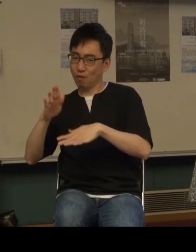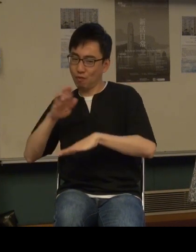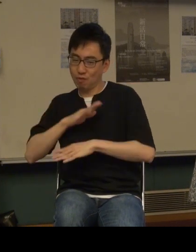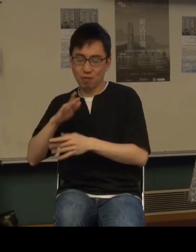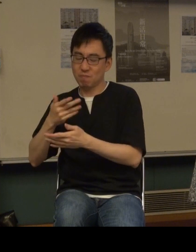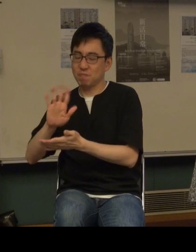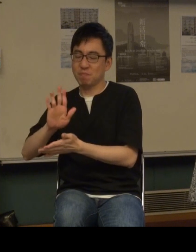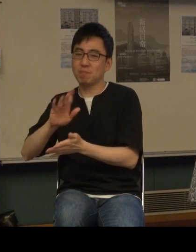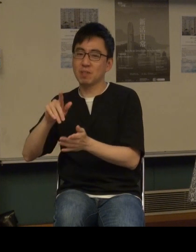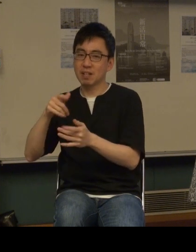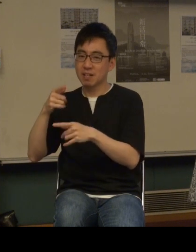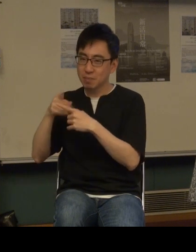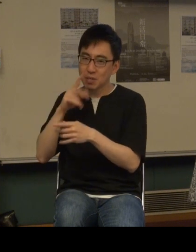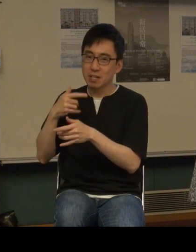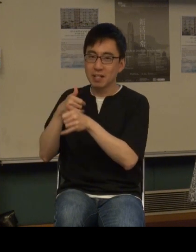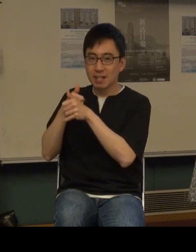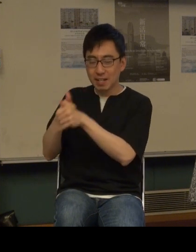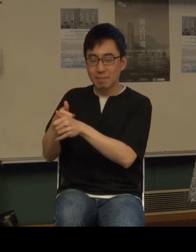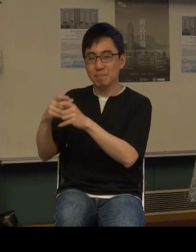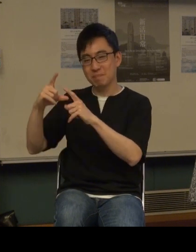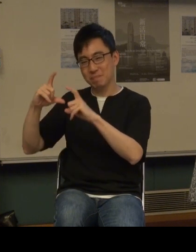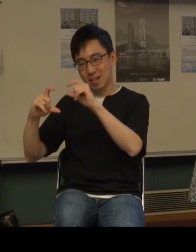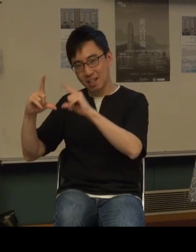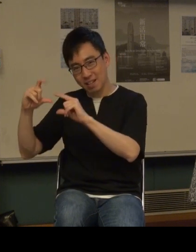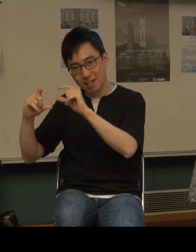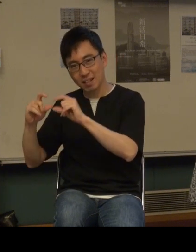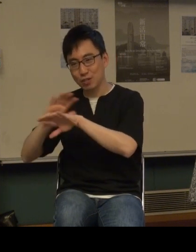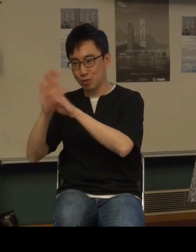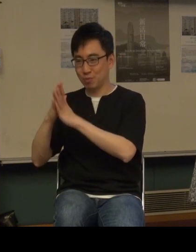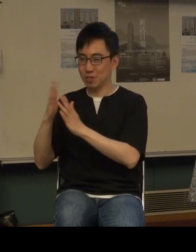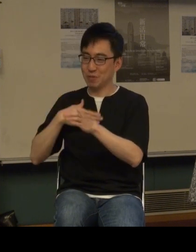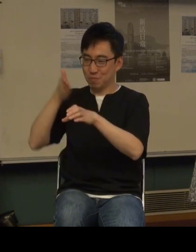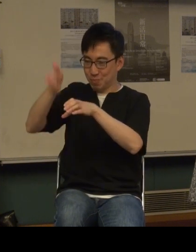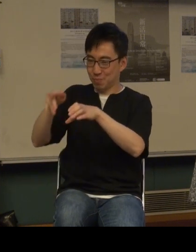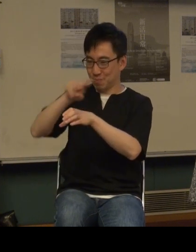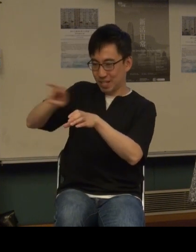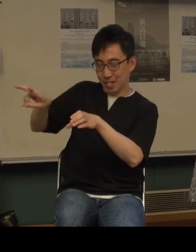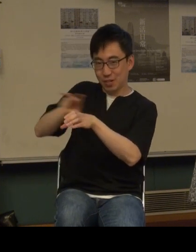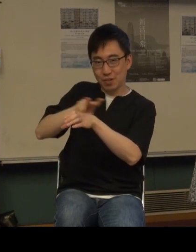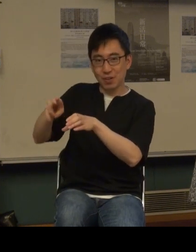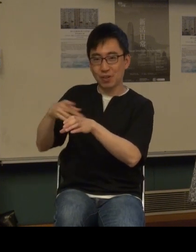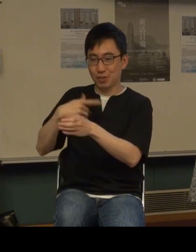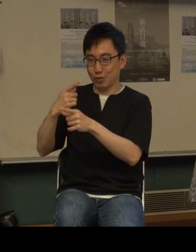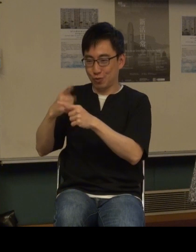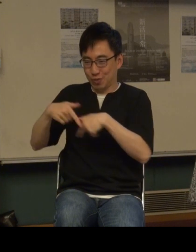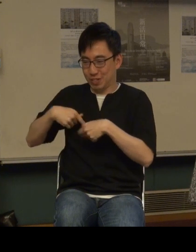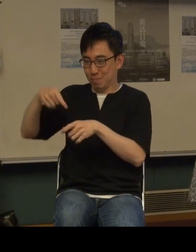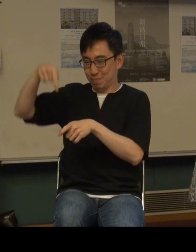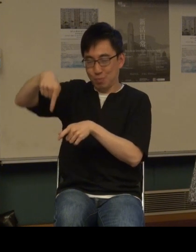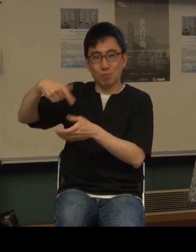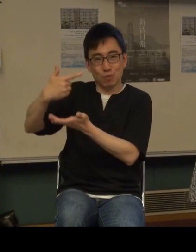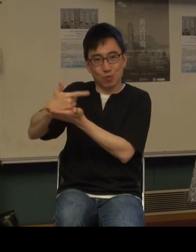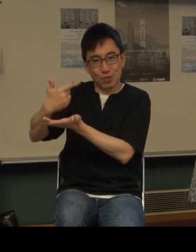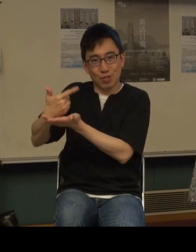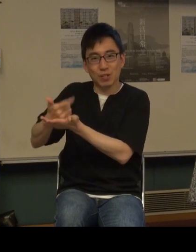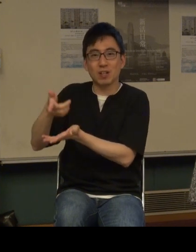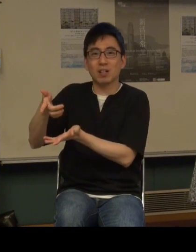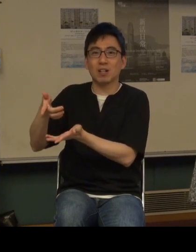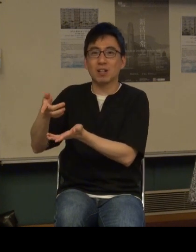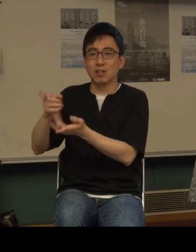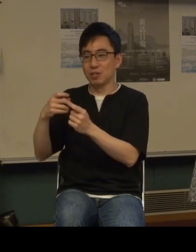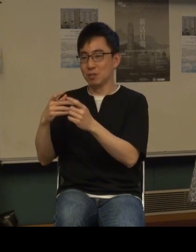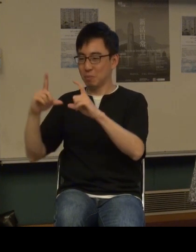法，即係根據住比例，樣樣嘢都要對稱，強調有個中心嘅門口，樣樣嘢